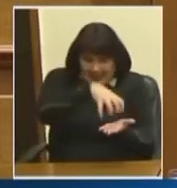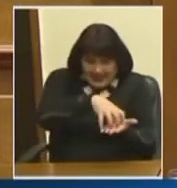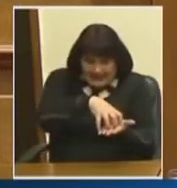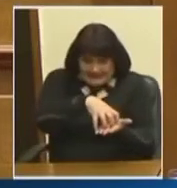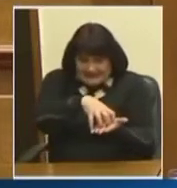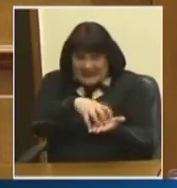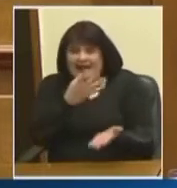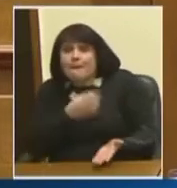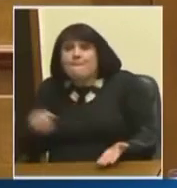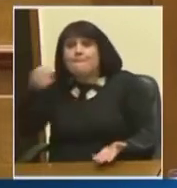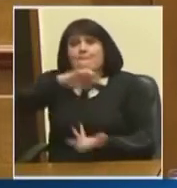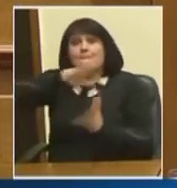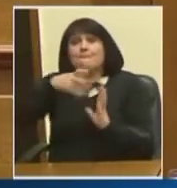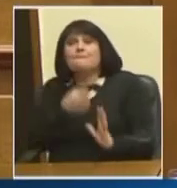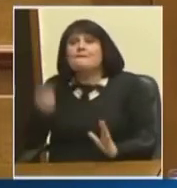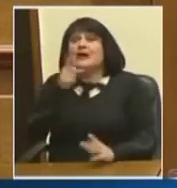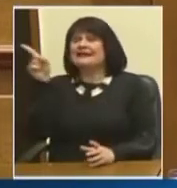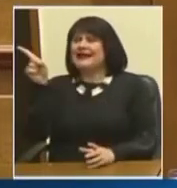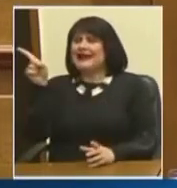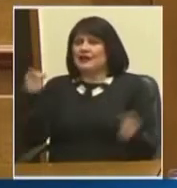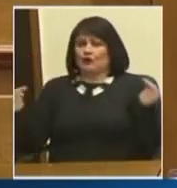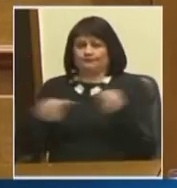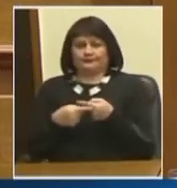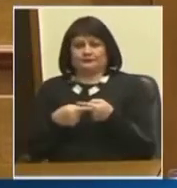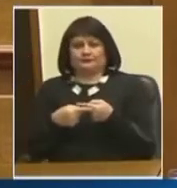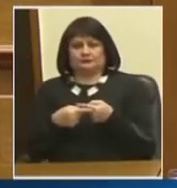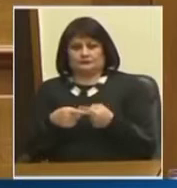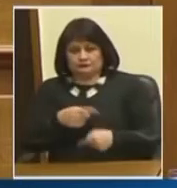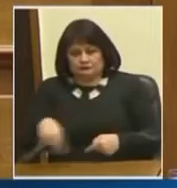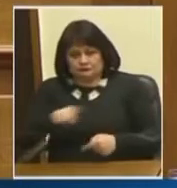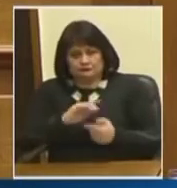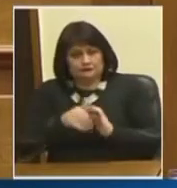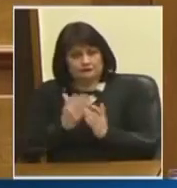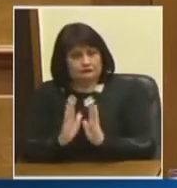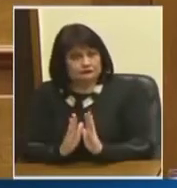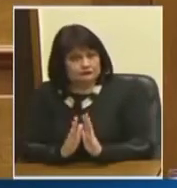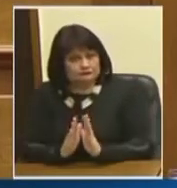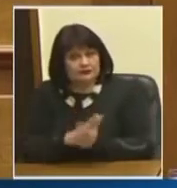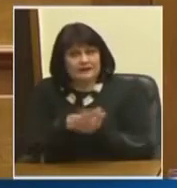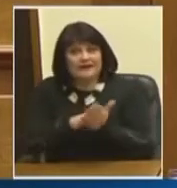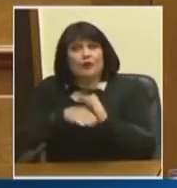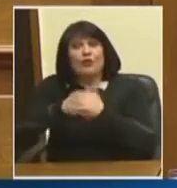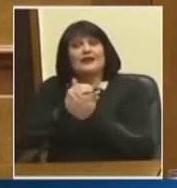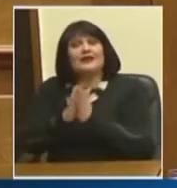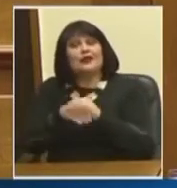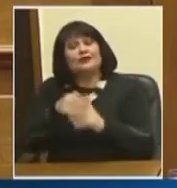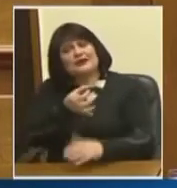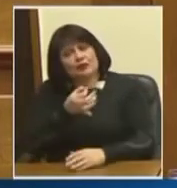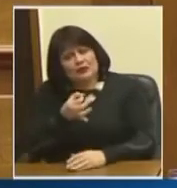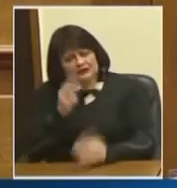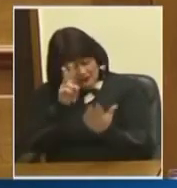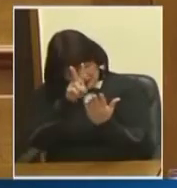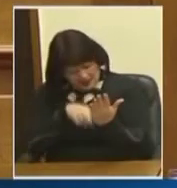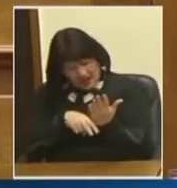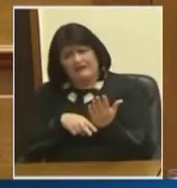και του Πατριαρχείου. Και για όσους ενδιαφέρονται για την περιβόητη θρησκευτική ουδετερότητα, ας